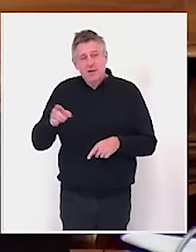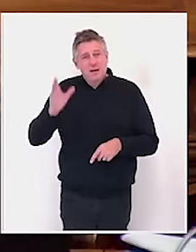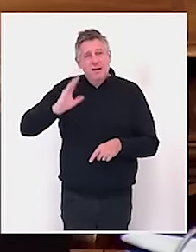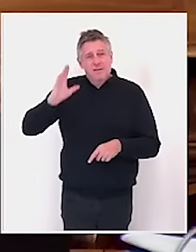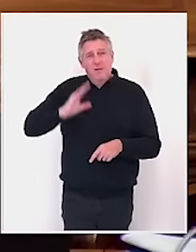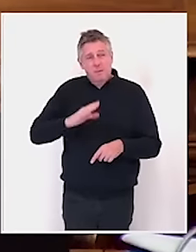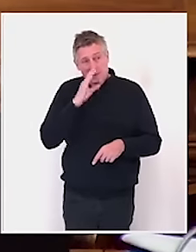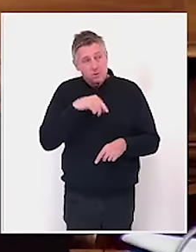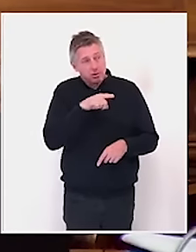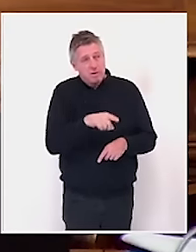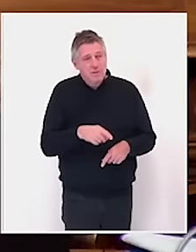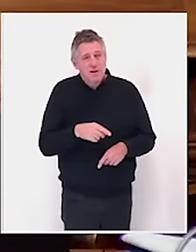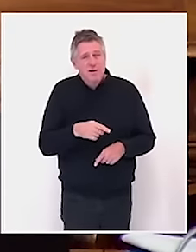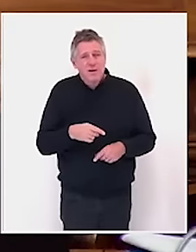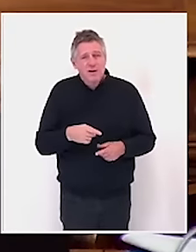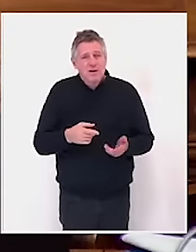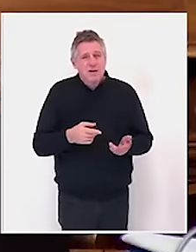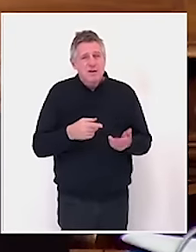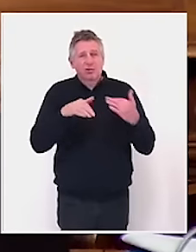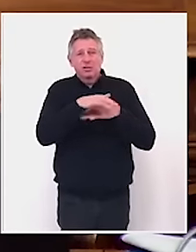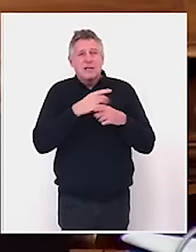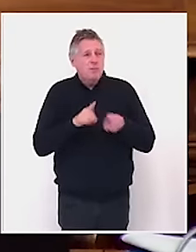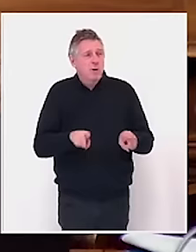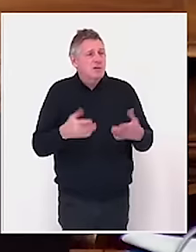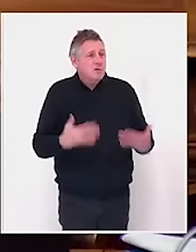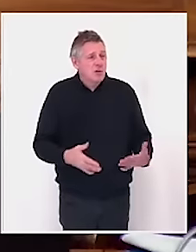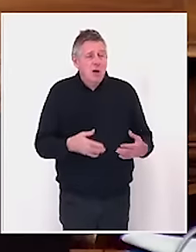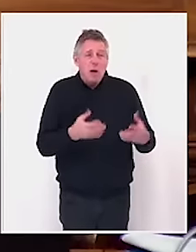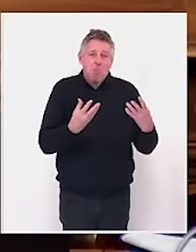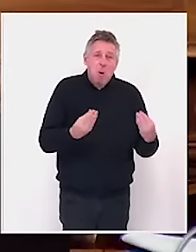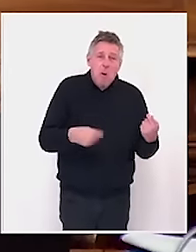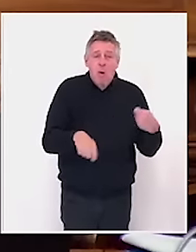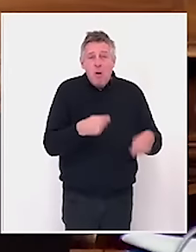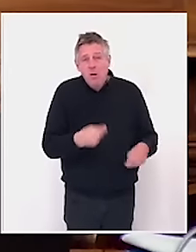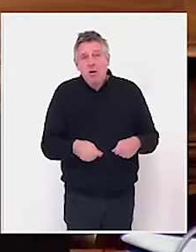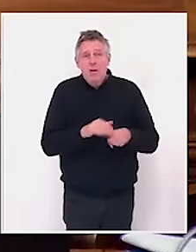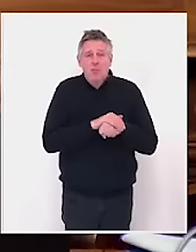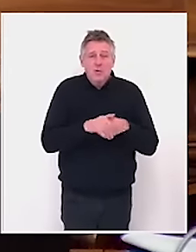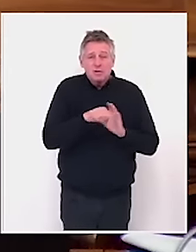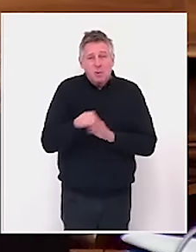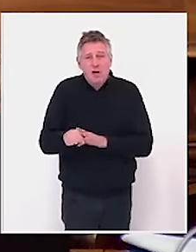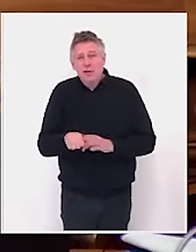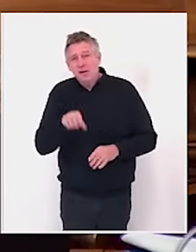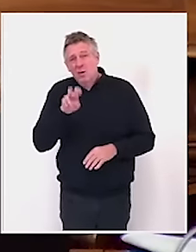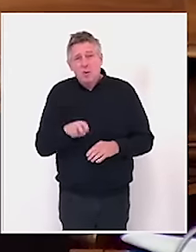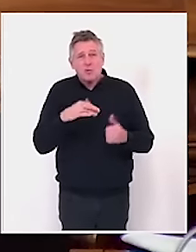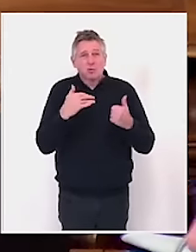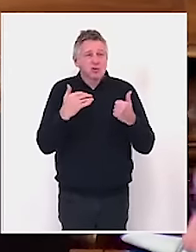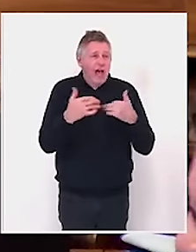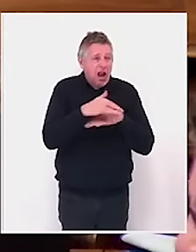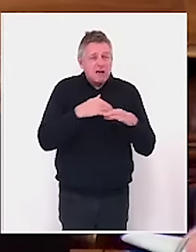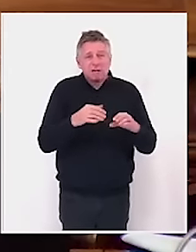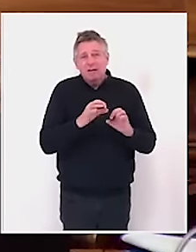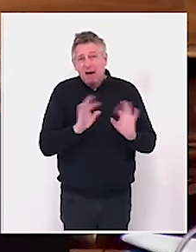donc quand vous en parlez, on a l'impression que c'est que la social-démocratie d'aujourd'hui, molle, qui mène une politique de droite, qui n'est pas écolo, pas sociale. Mais il y a une époque,